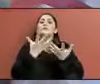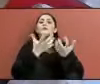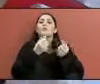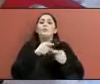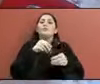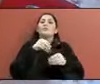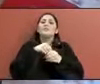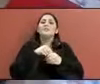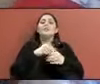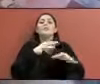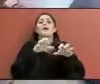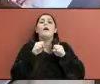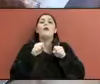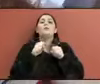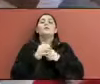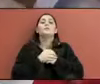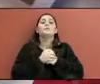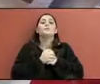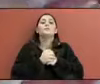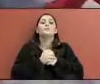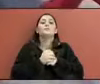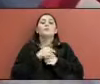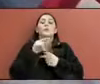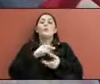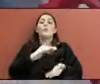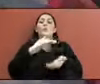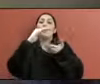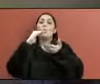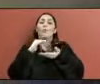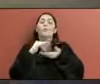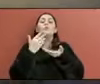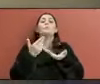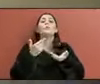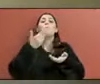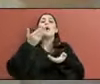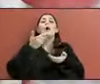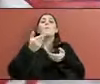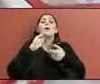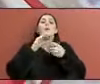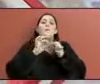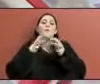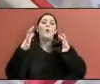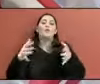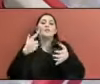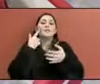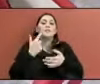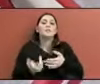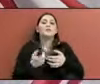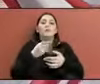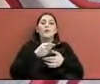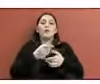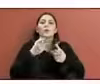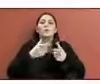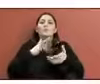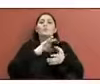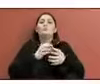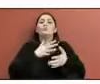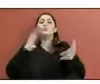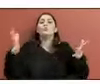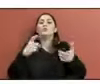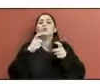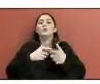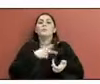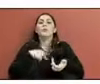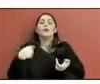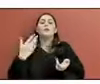arkadaşlarımızın bu ödül Marmara bölgesinde bulunan büyükşehir belediyelerindeki birincilik ödülüdür. Onu özellikle